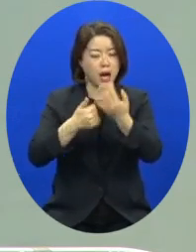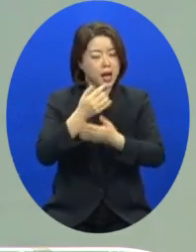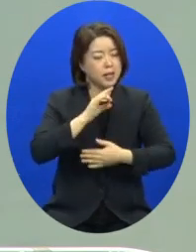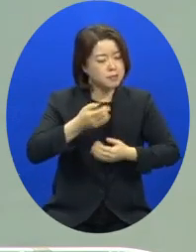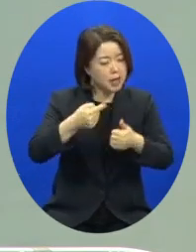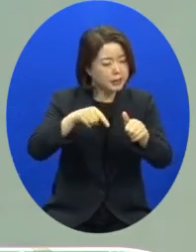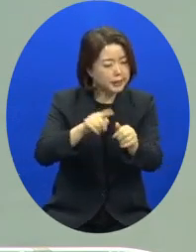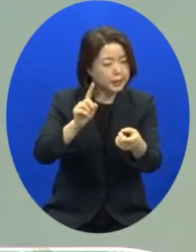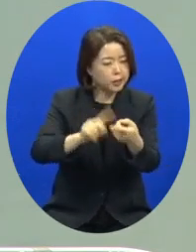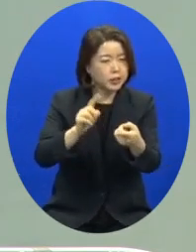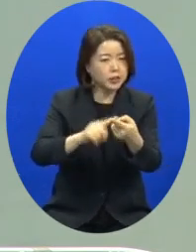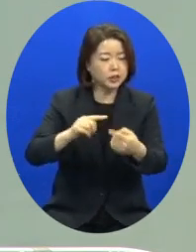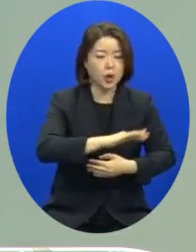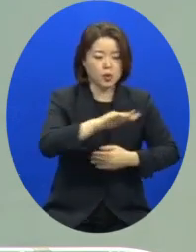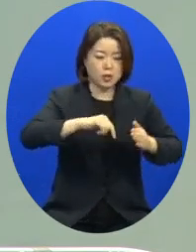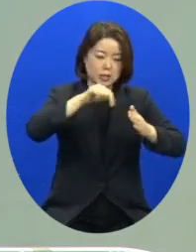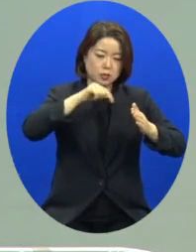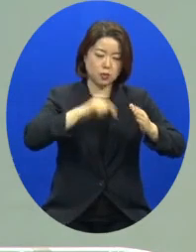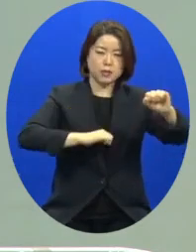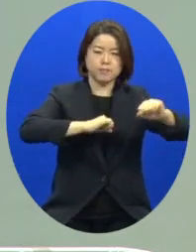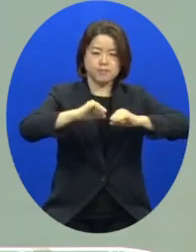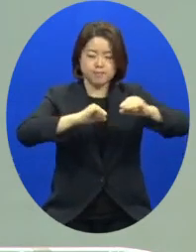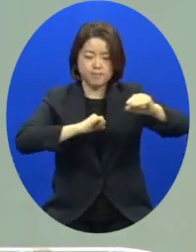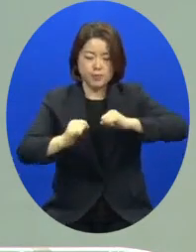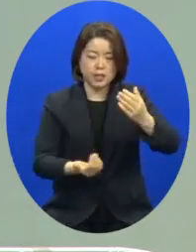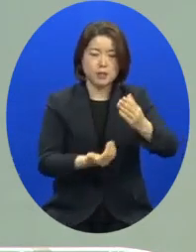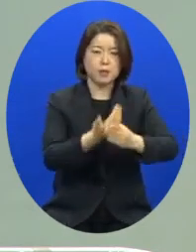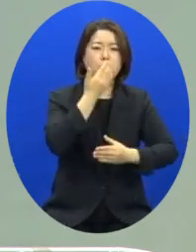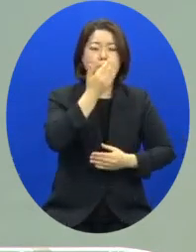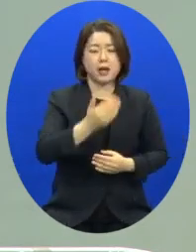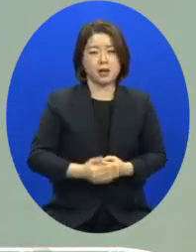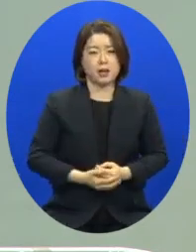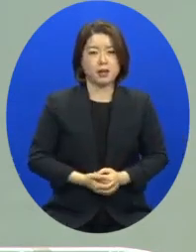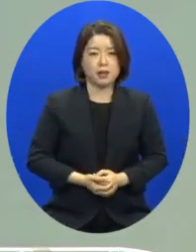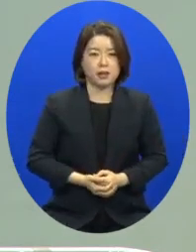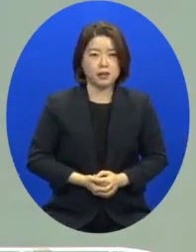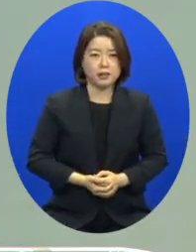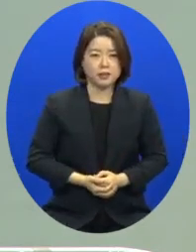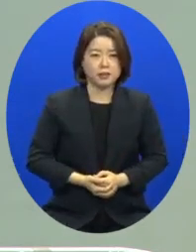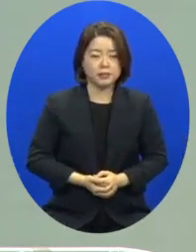의지하는 것에 대해서 우리 속에 역사가 일어납니다.